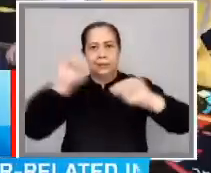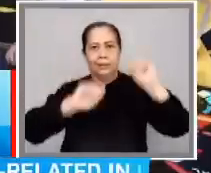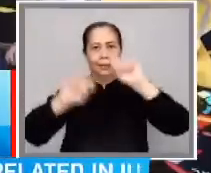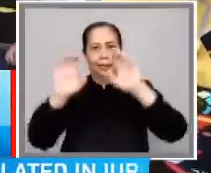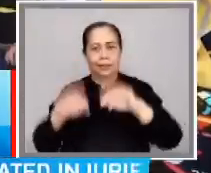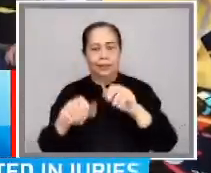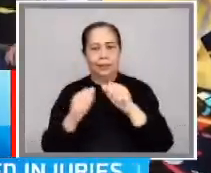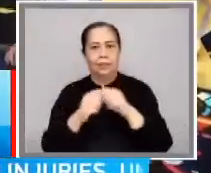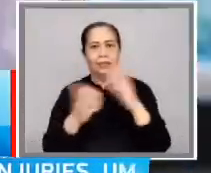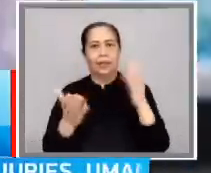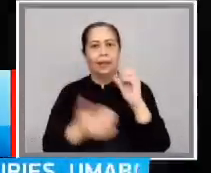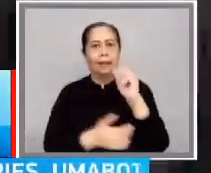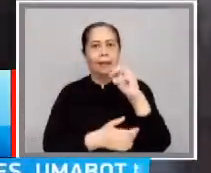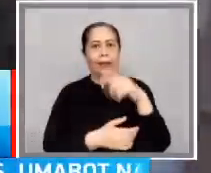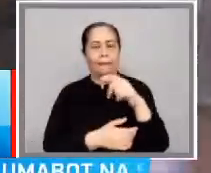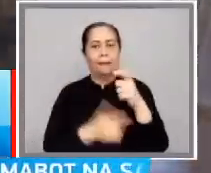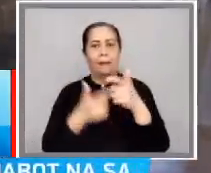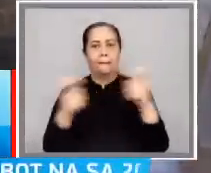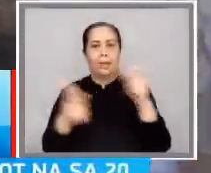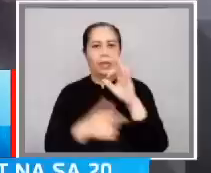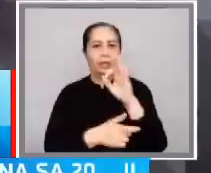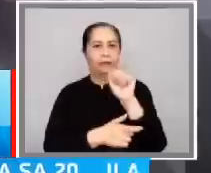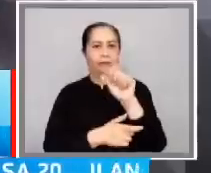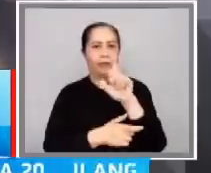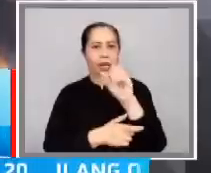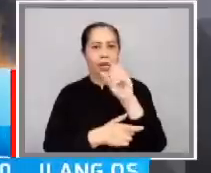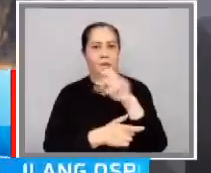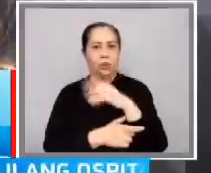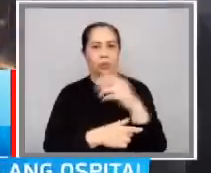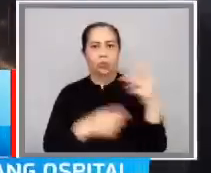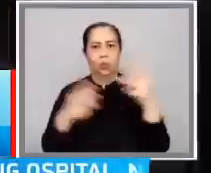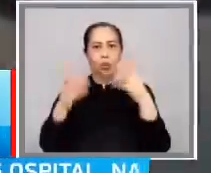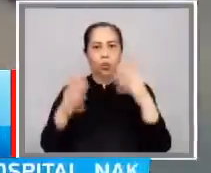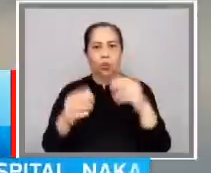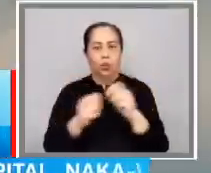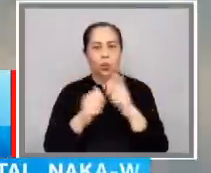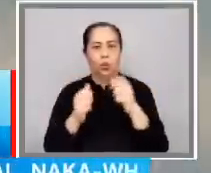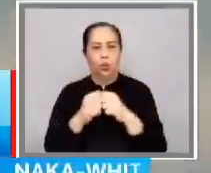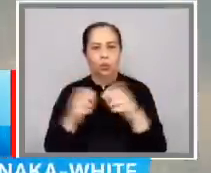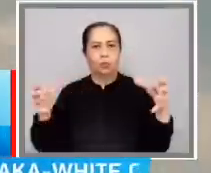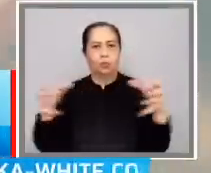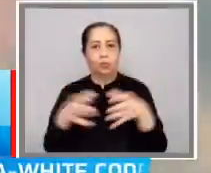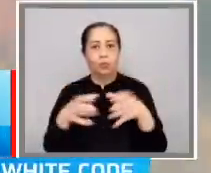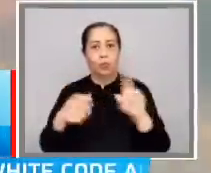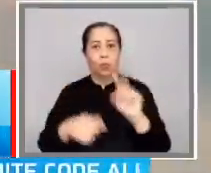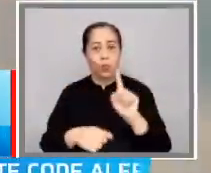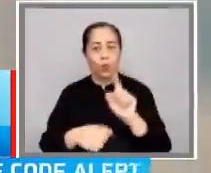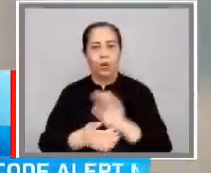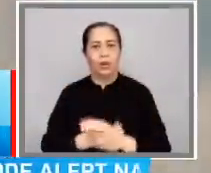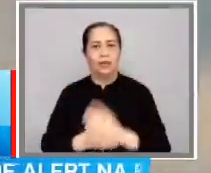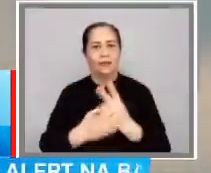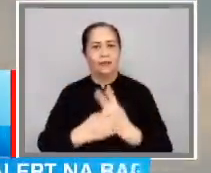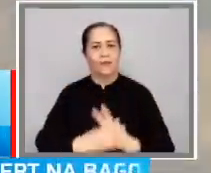Big Falcon at ang mga mandirigma na bumubuo ng